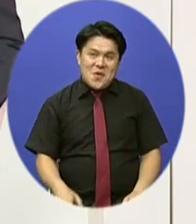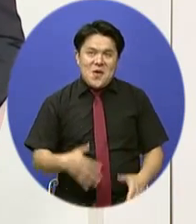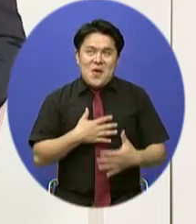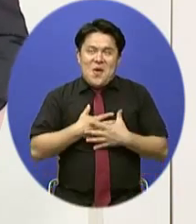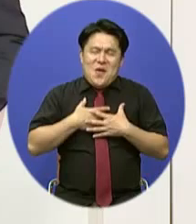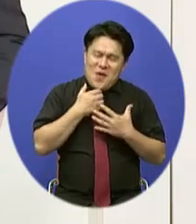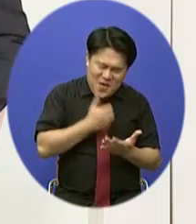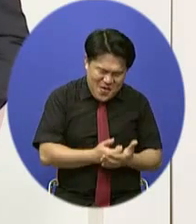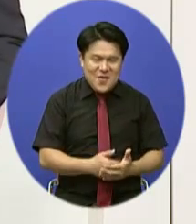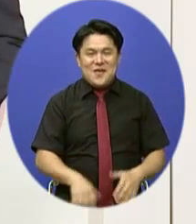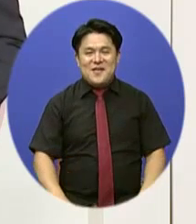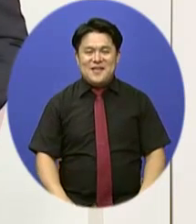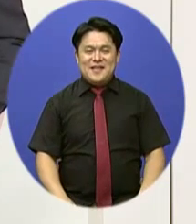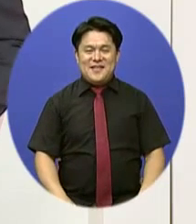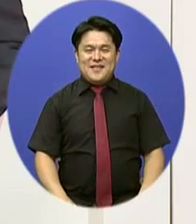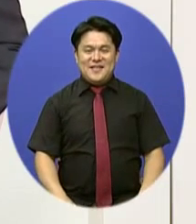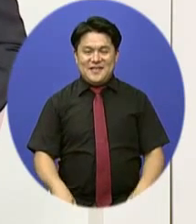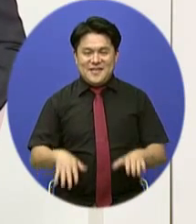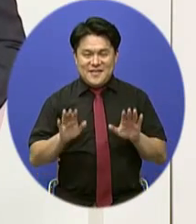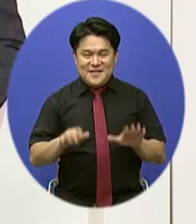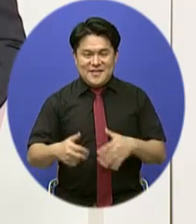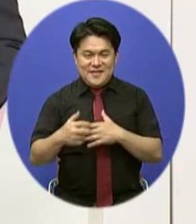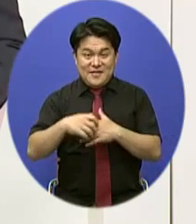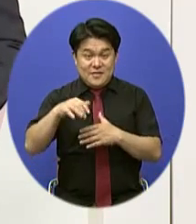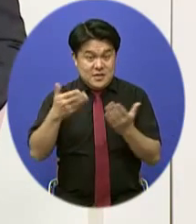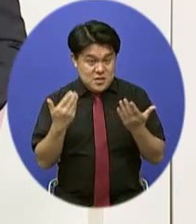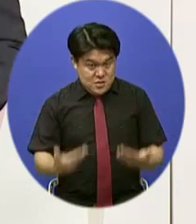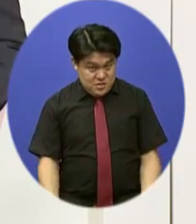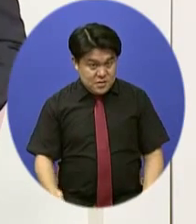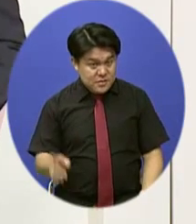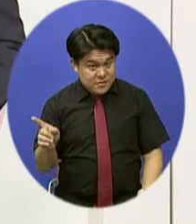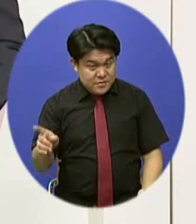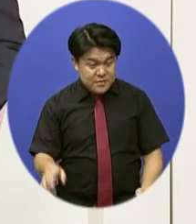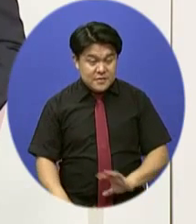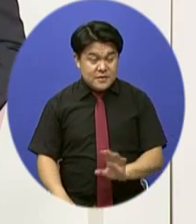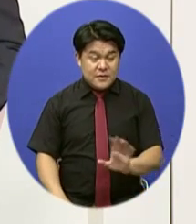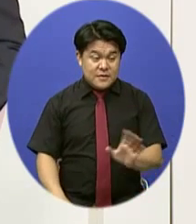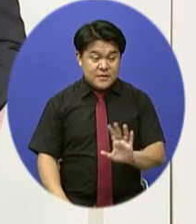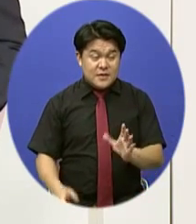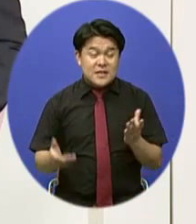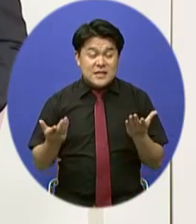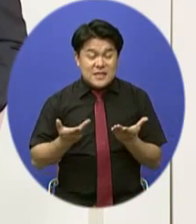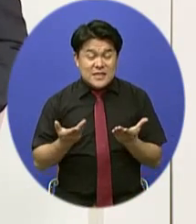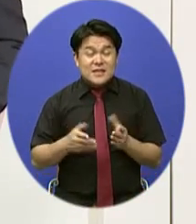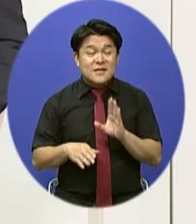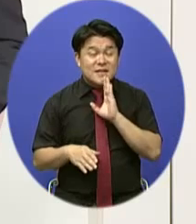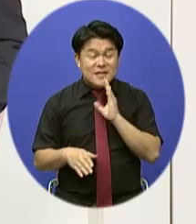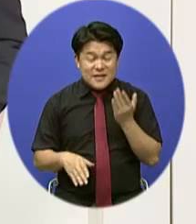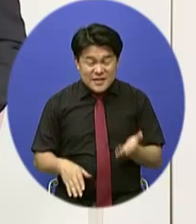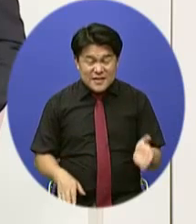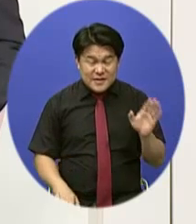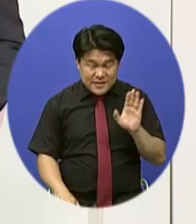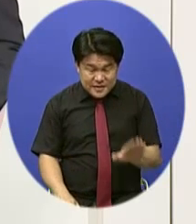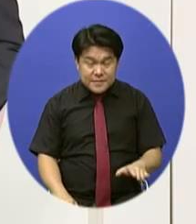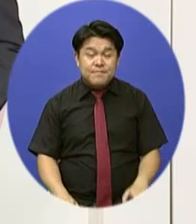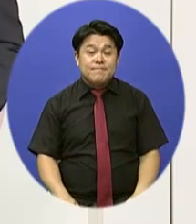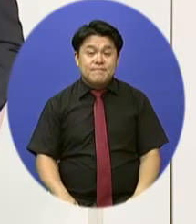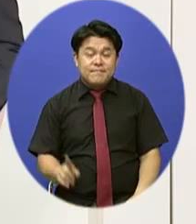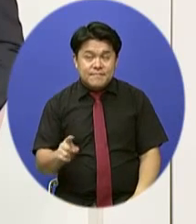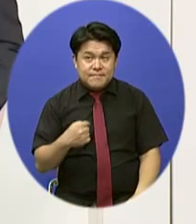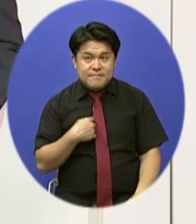뭉클합니다. 네. 오늘은 병원에 쉬는 날인가요? 아니죠. 근무하는 날인데 네. 제가